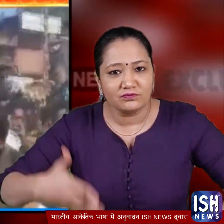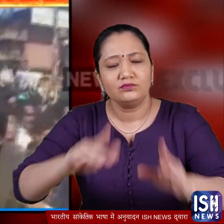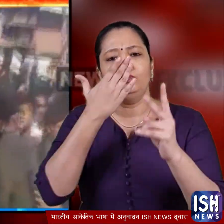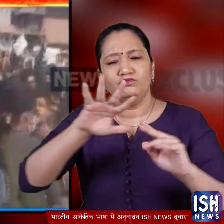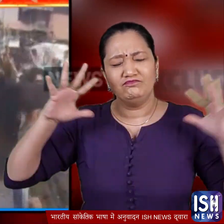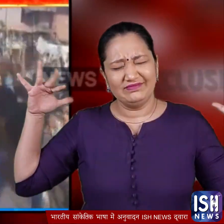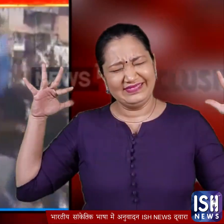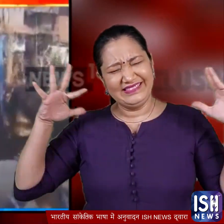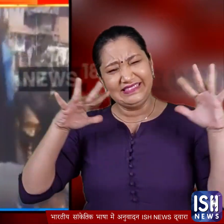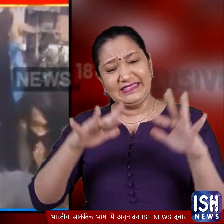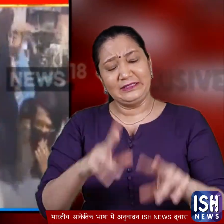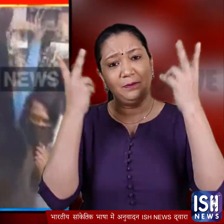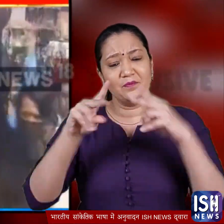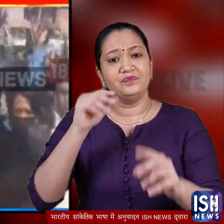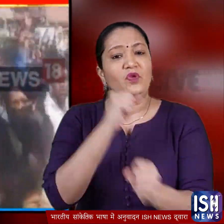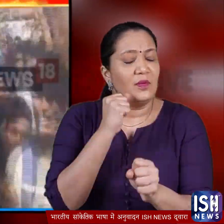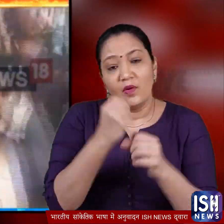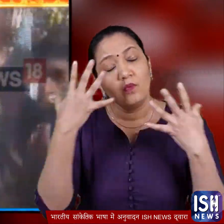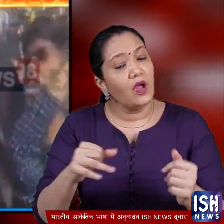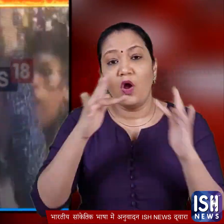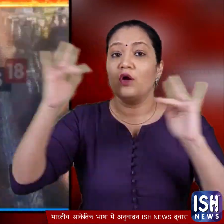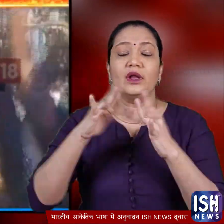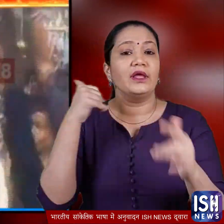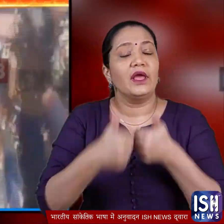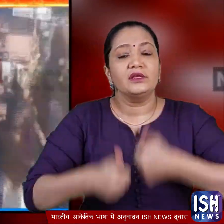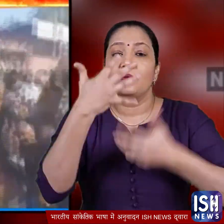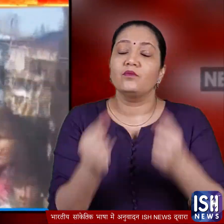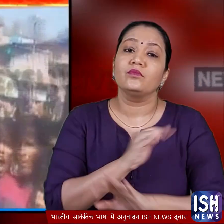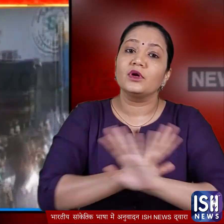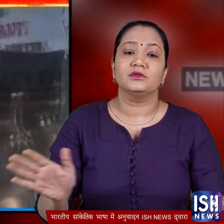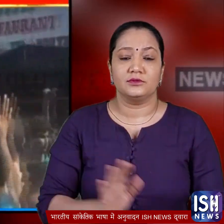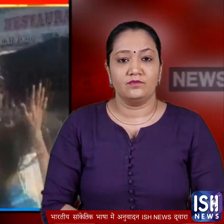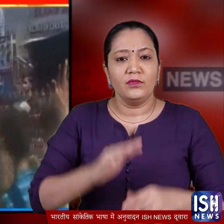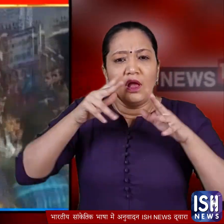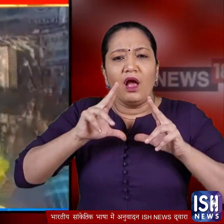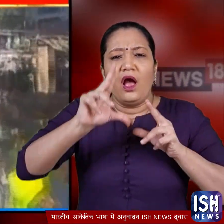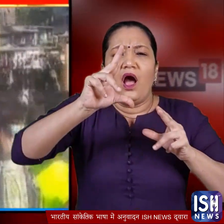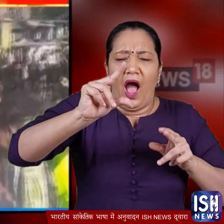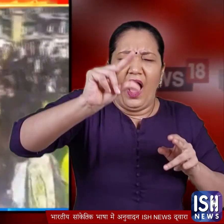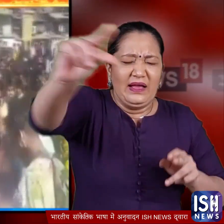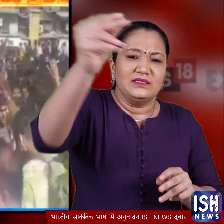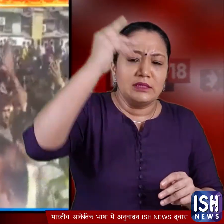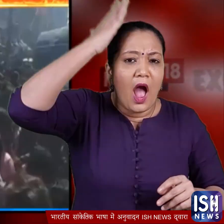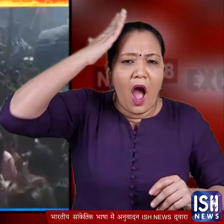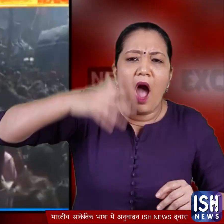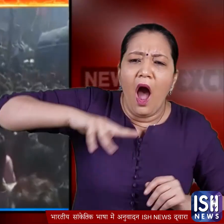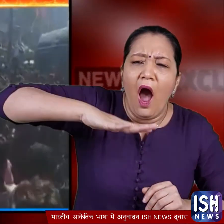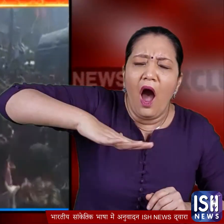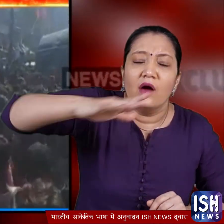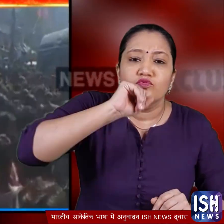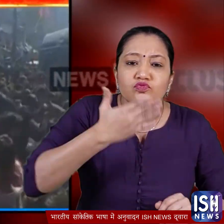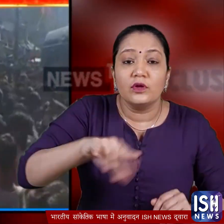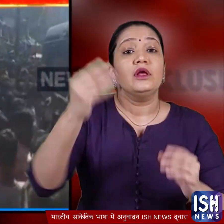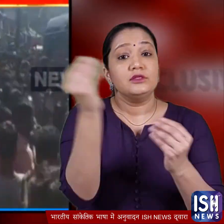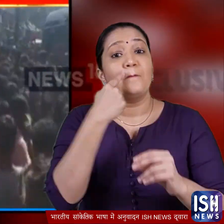सड़कों पर उन छात्रों का हुजूम उमड़ पड़ा जो सरकार से ऑनलाइन परीक्षा की मांग कर रहे थे। जितनी दूर तक नजर गई सिर्फ बच्चों के सिर दिखाई दिए।